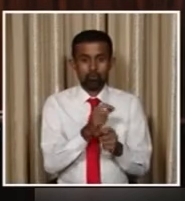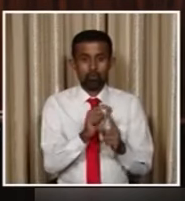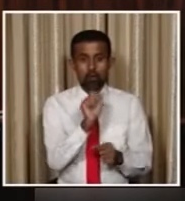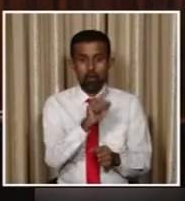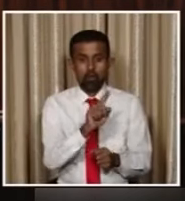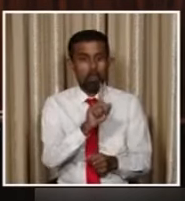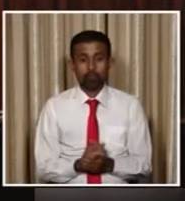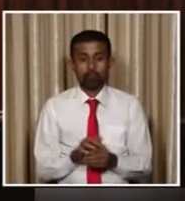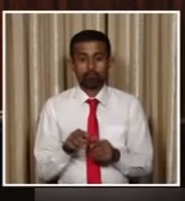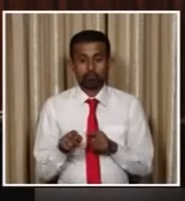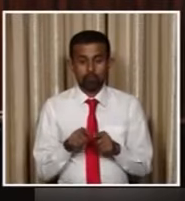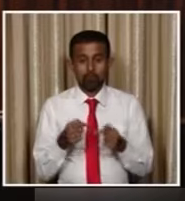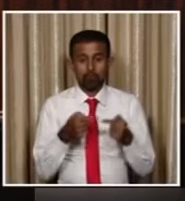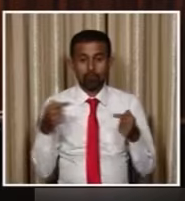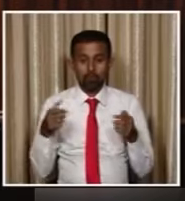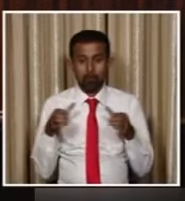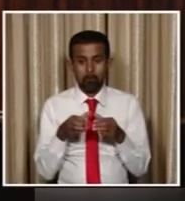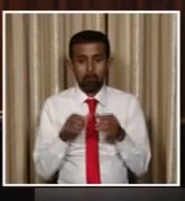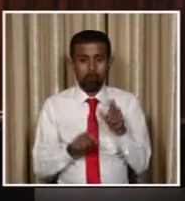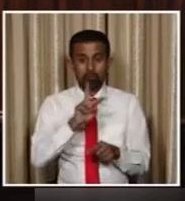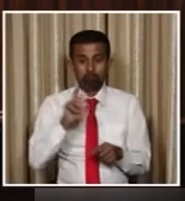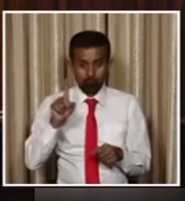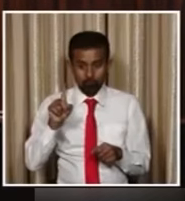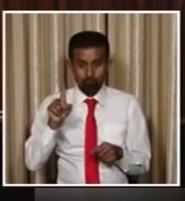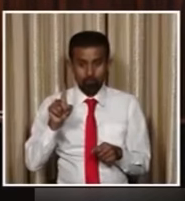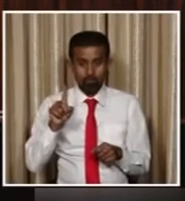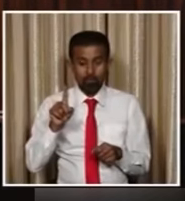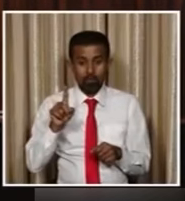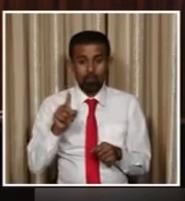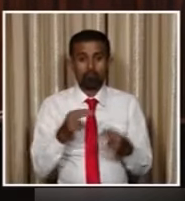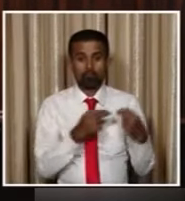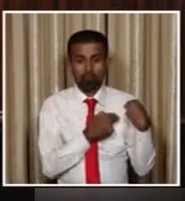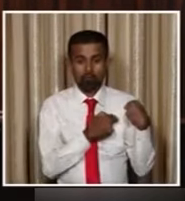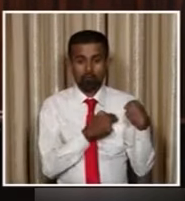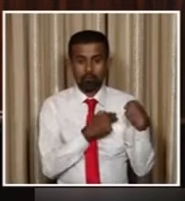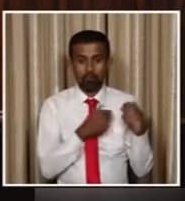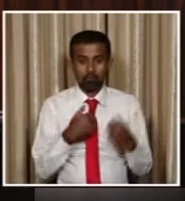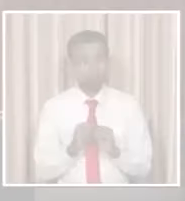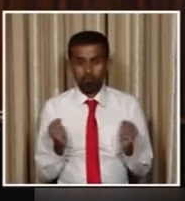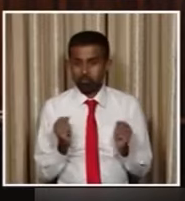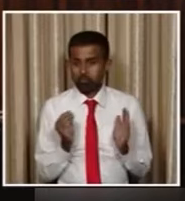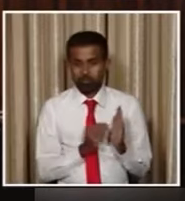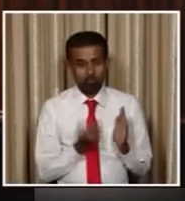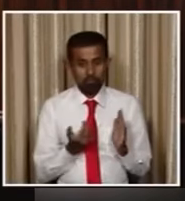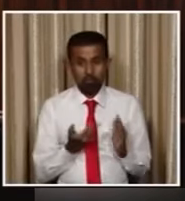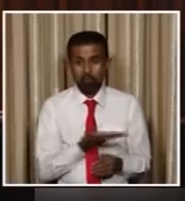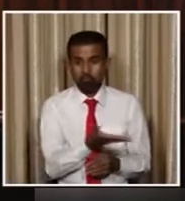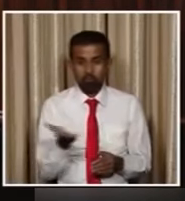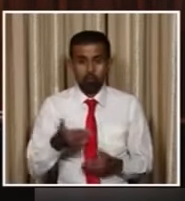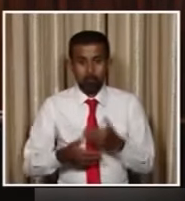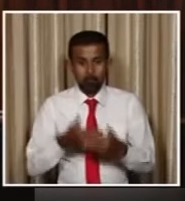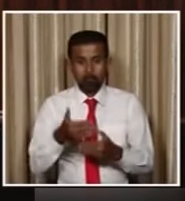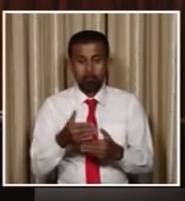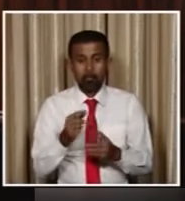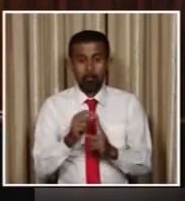නම් 11ක් තිබුණා. විරුද්ධ පාර්ශවයේ 21 දෙනෙක්ගේ ප්‍රධාන වශයෙන් වගකීමක් තියෙන ඒක තමයි දැනුම් දුන්නේ. මේ සභාව කරගෙන යන්න